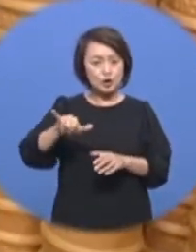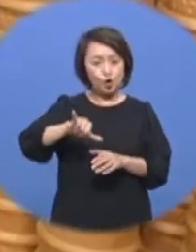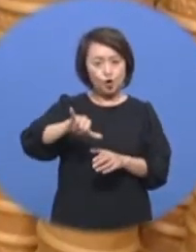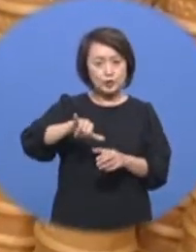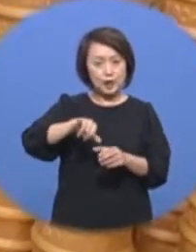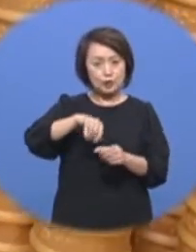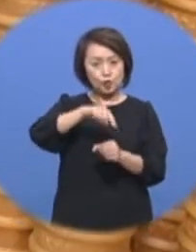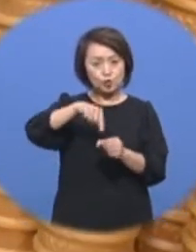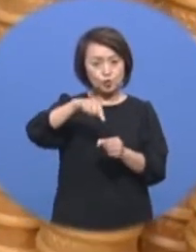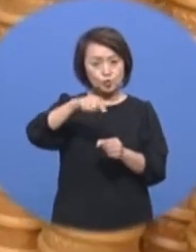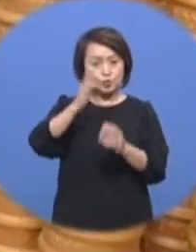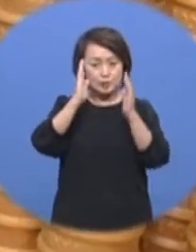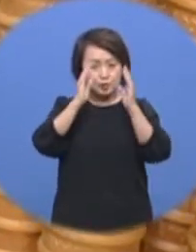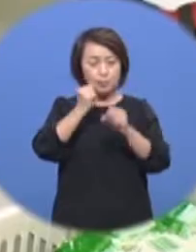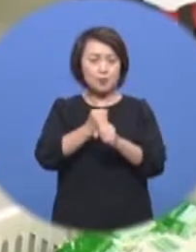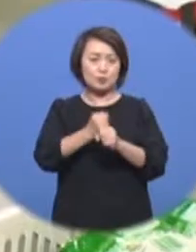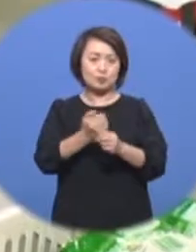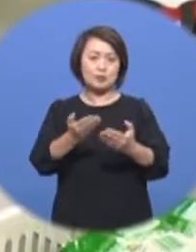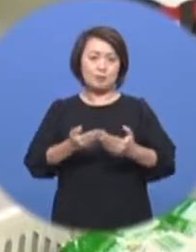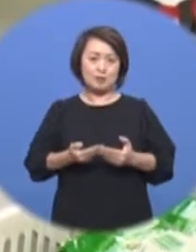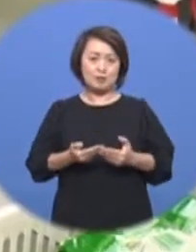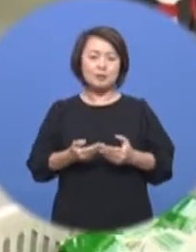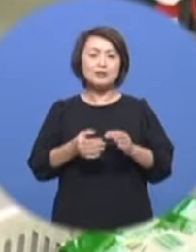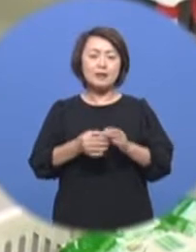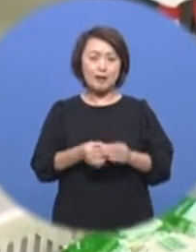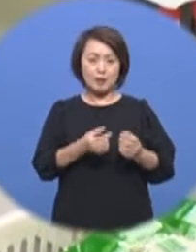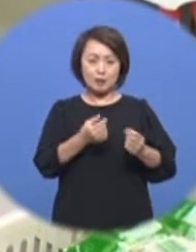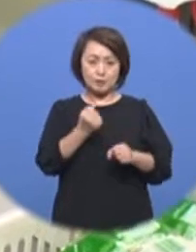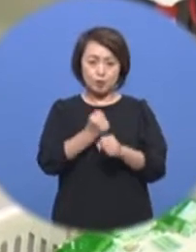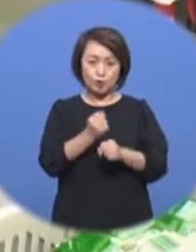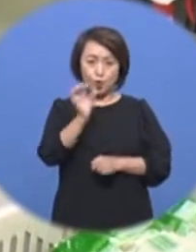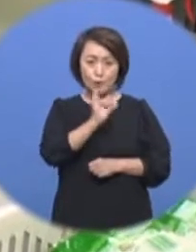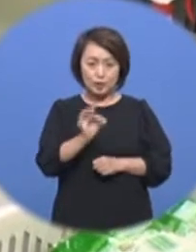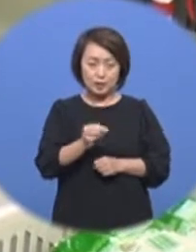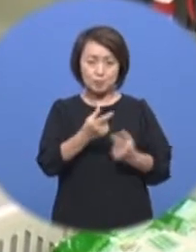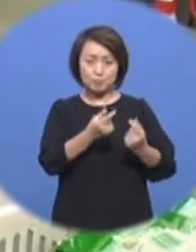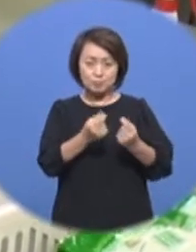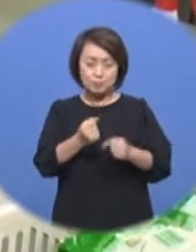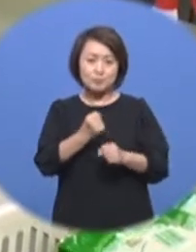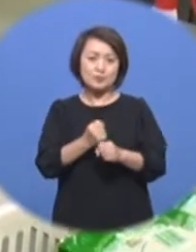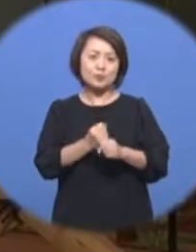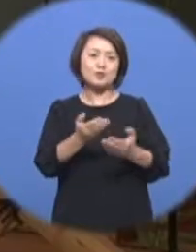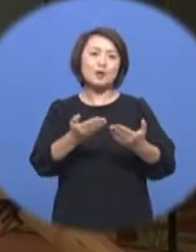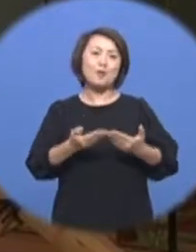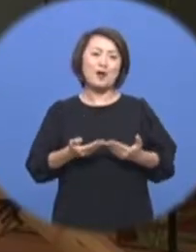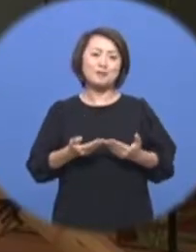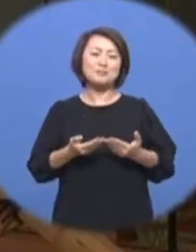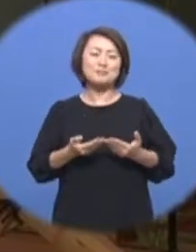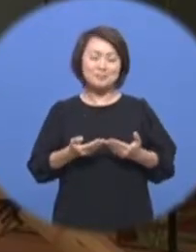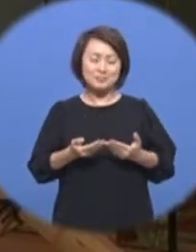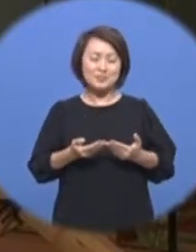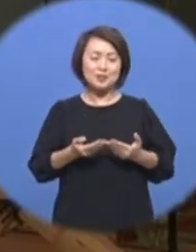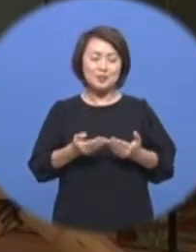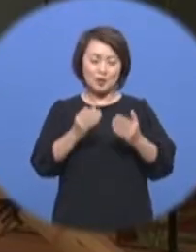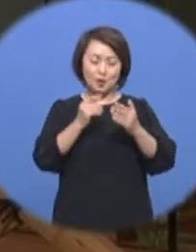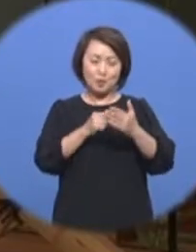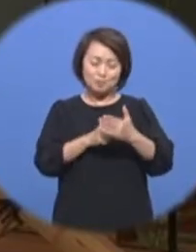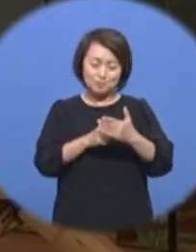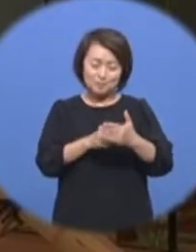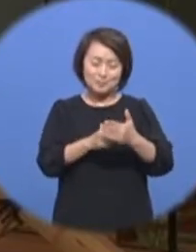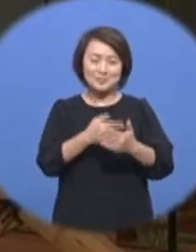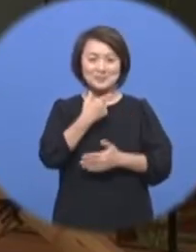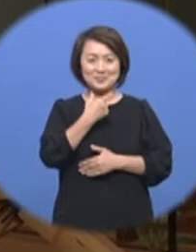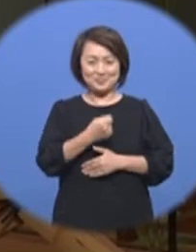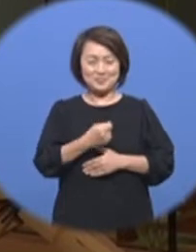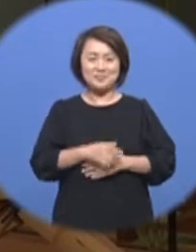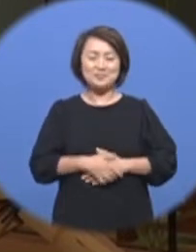で、きちっとした商品を作っていただくというふうなことに努力してもらえればいい